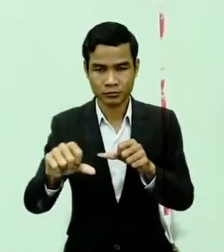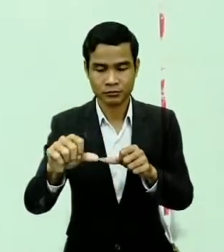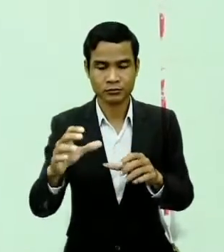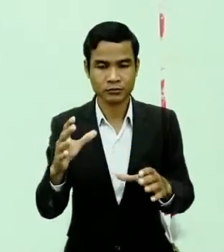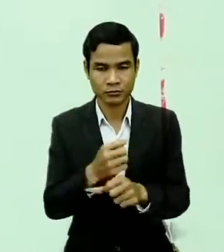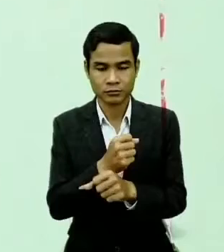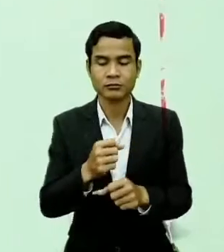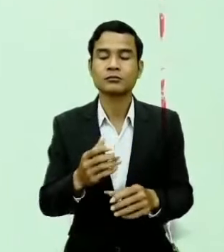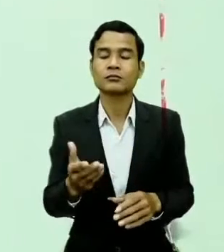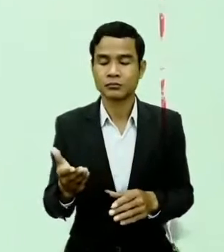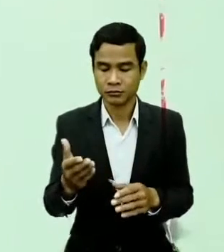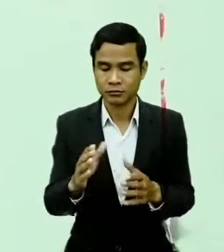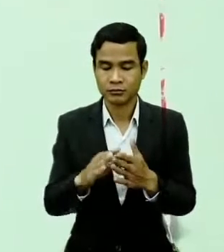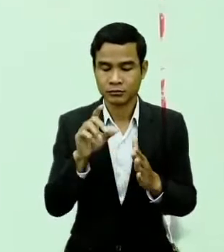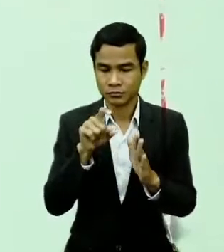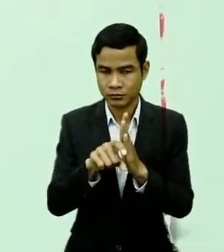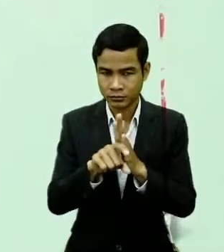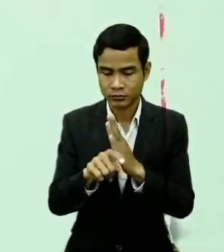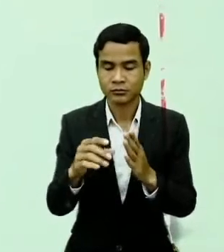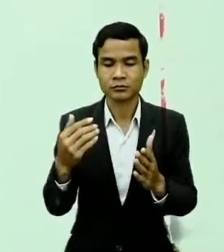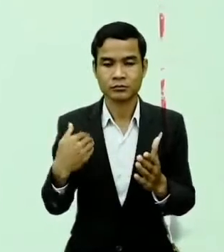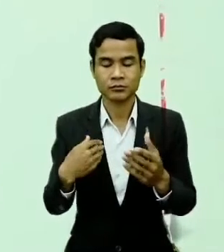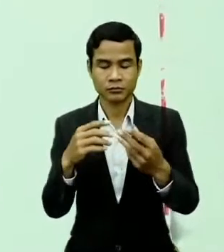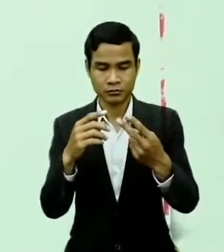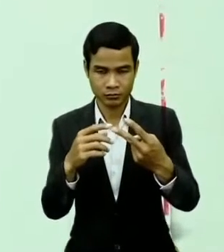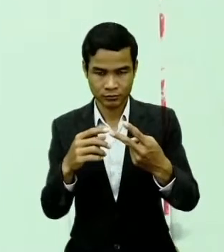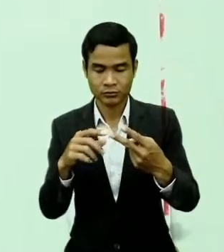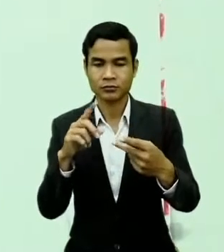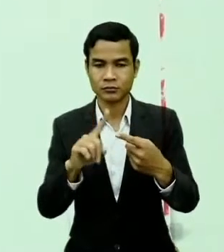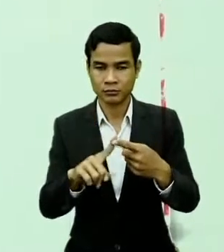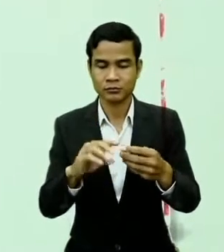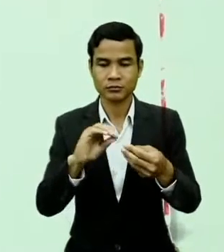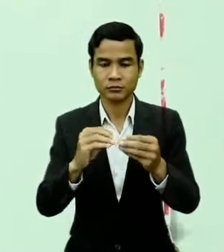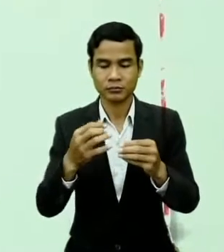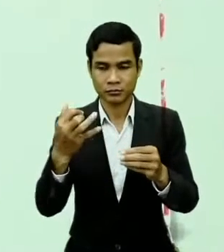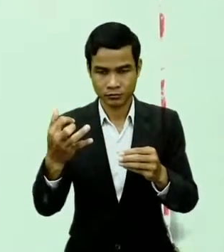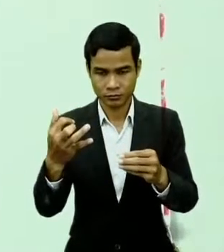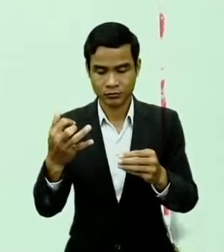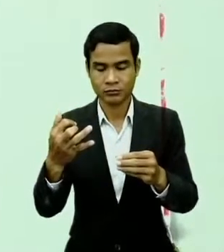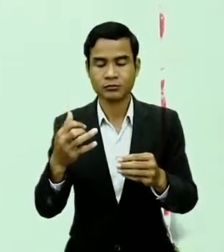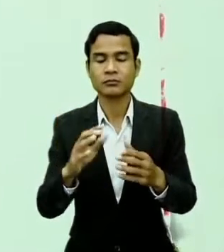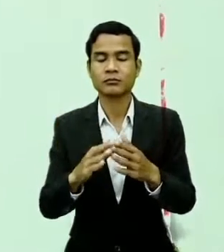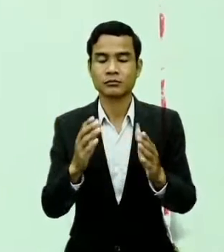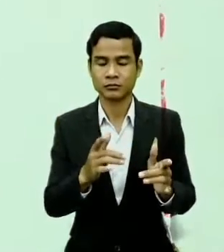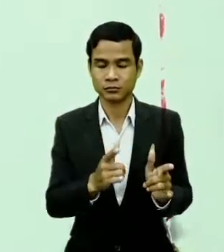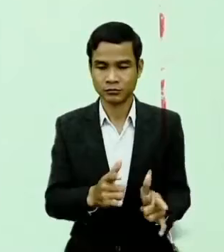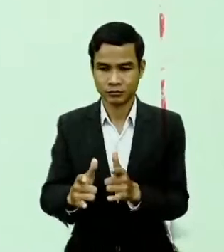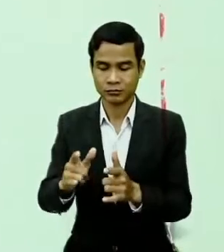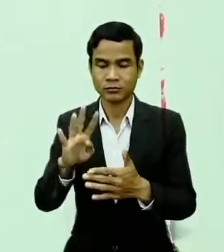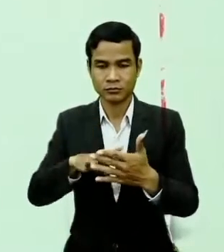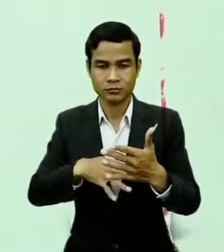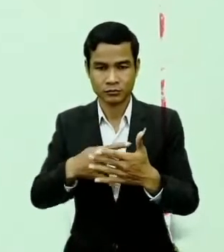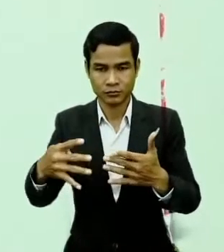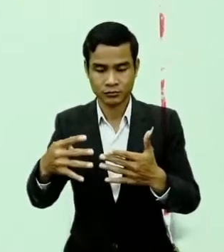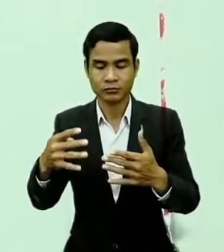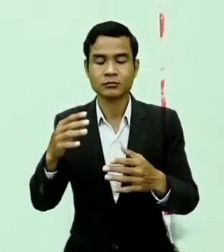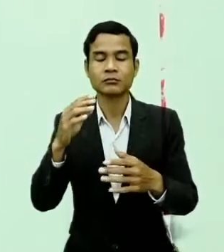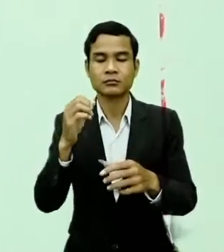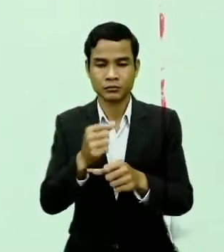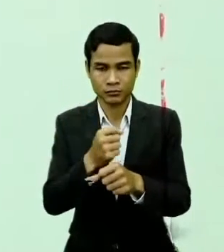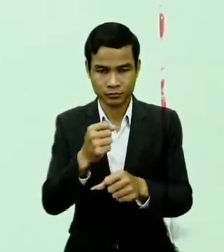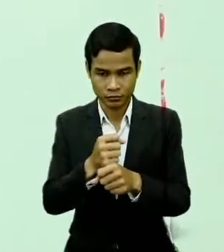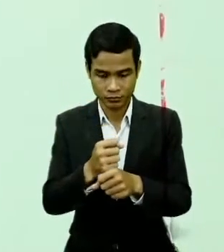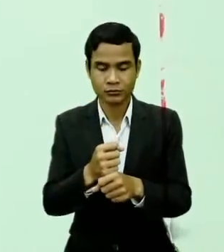đai chùm nón chương rôn dương tờ sắc xá miên chùm nguồn phí cư chùm nịch tì bẩm phí rô biếp rịp chom thư phèn